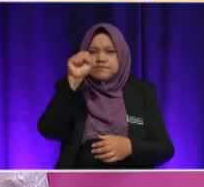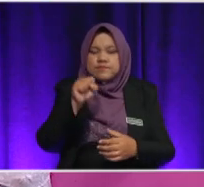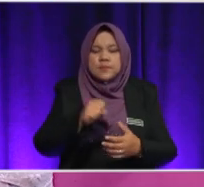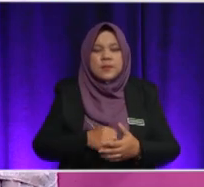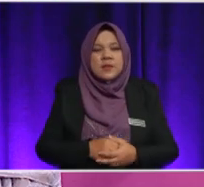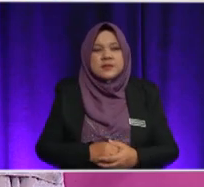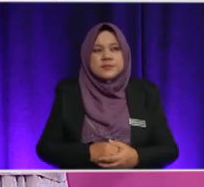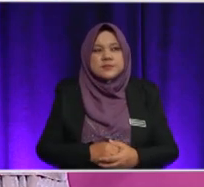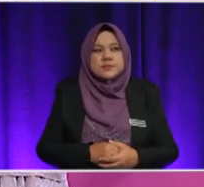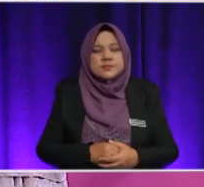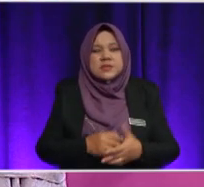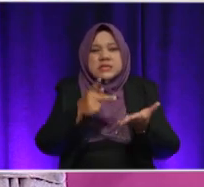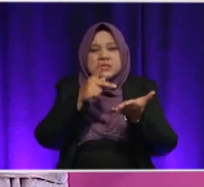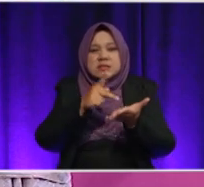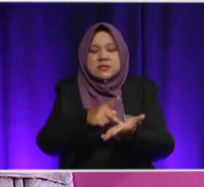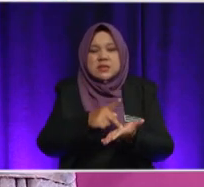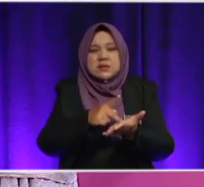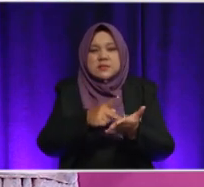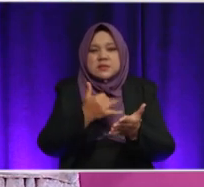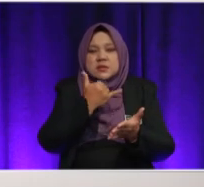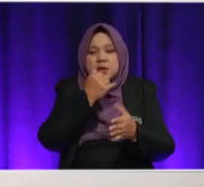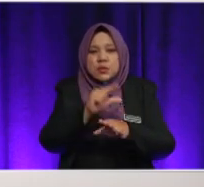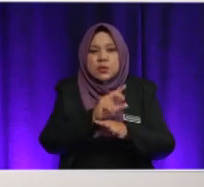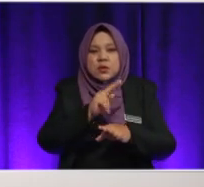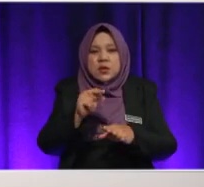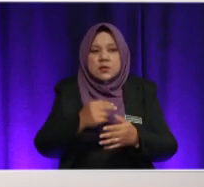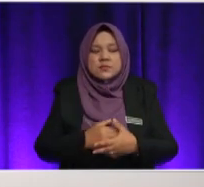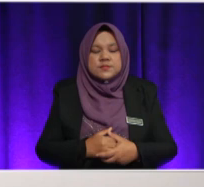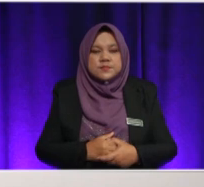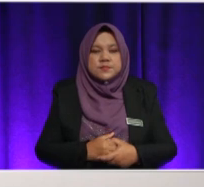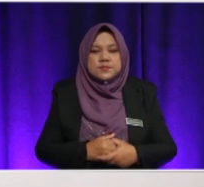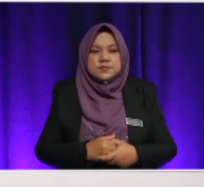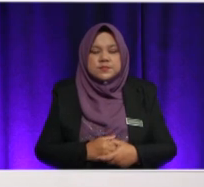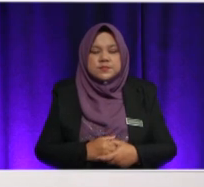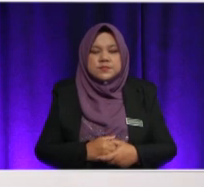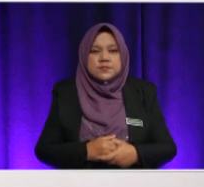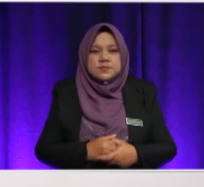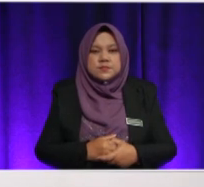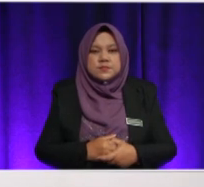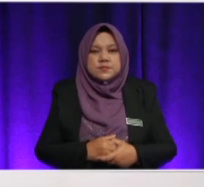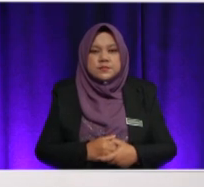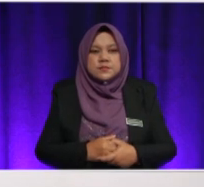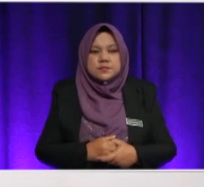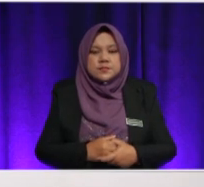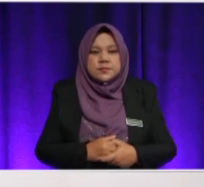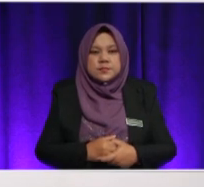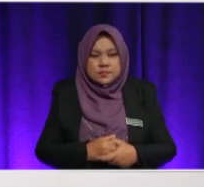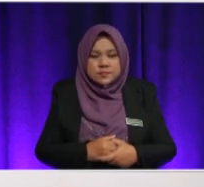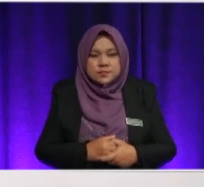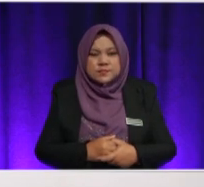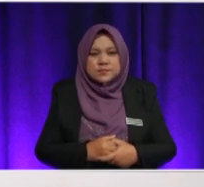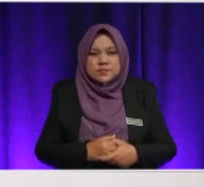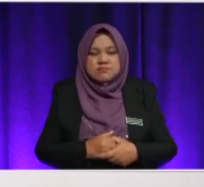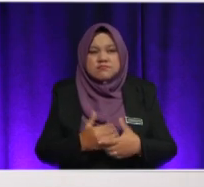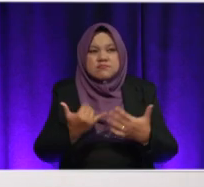dekat kesan penyalahgunaan obat-obatan sakit ini untuk kesan penyalahgunaan obat-obatan jelas